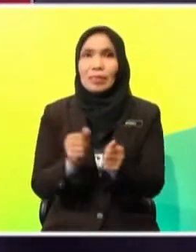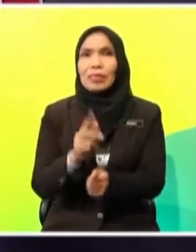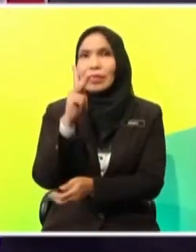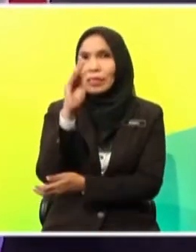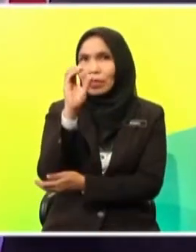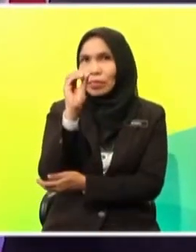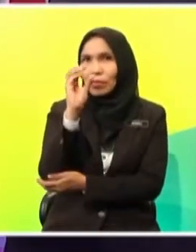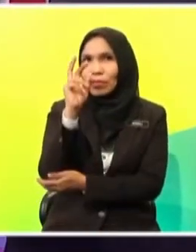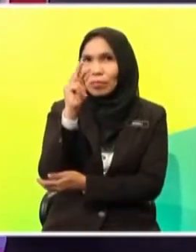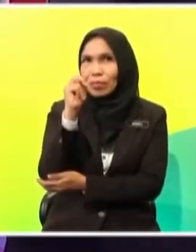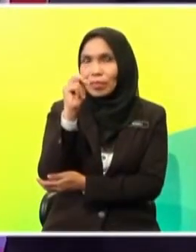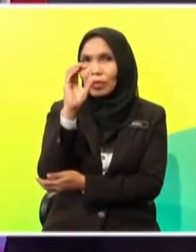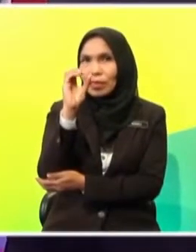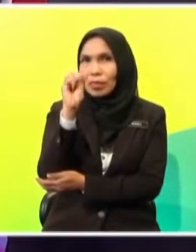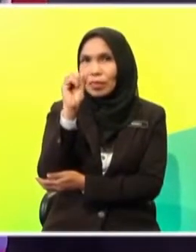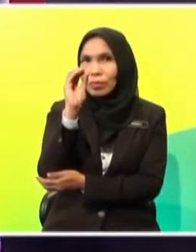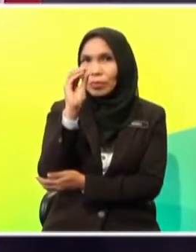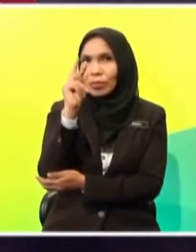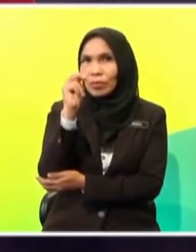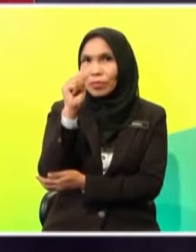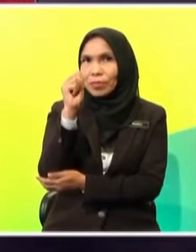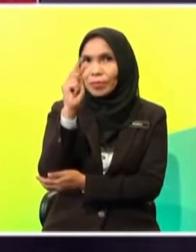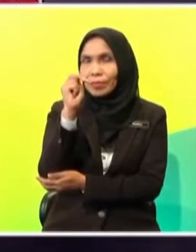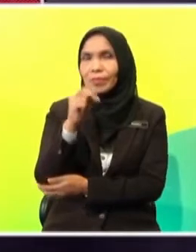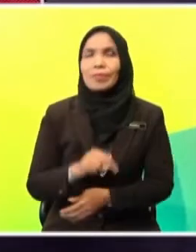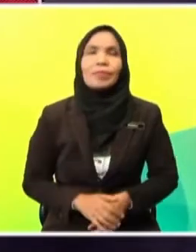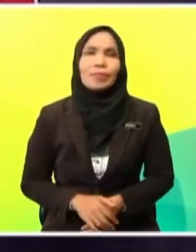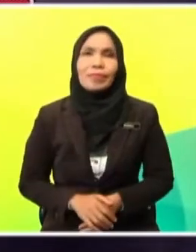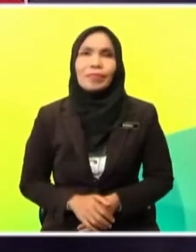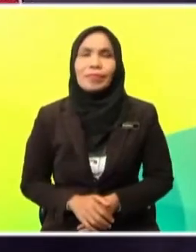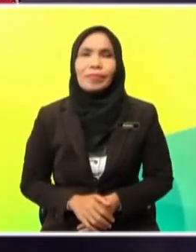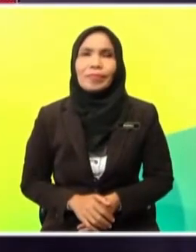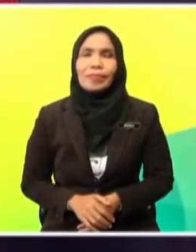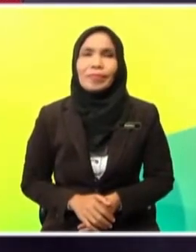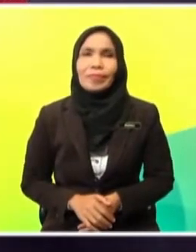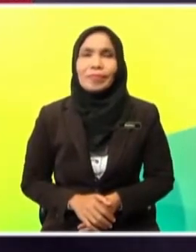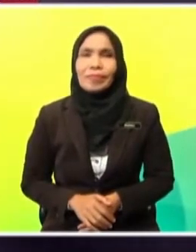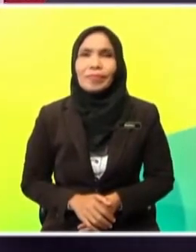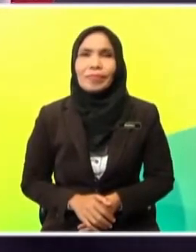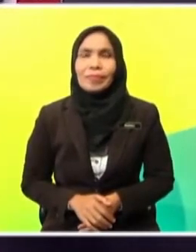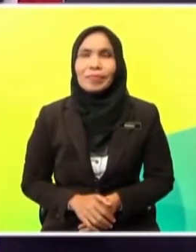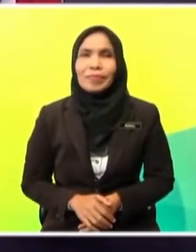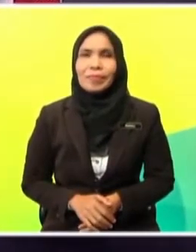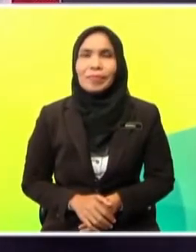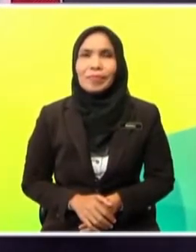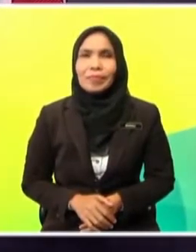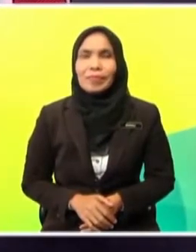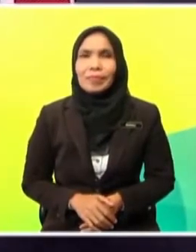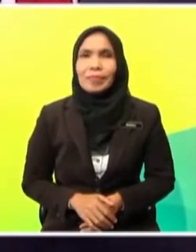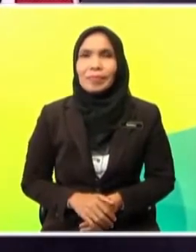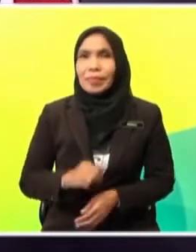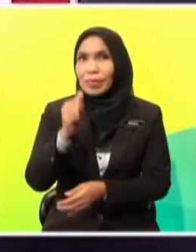suka tertutup biasanya dalam jumlah abjad yang ganjil kita tengok contoh perkataan kayu